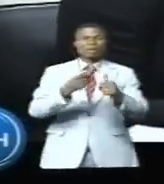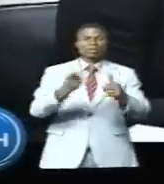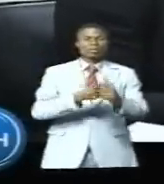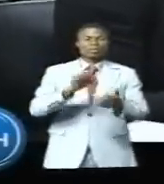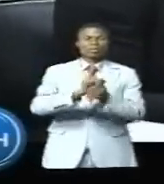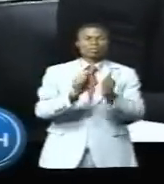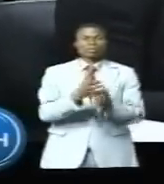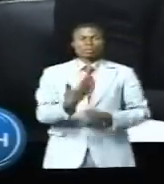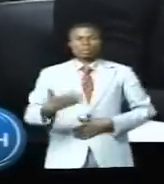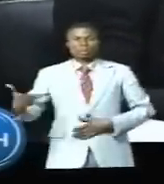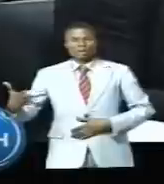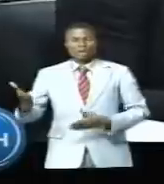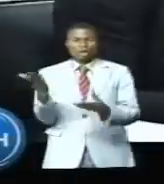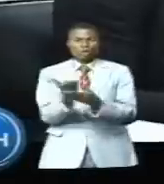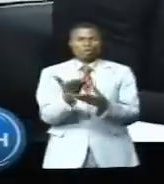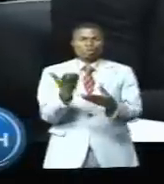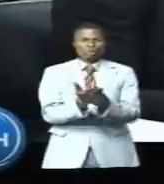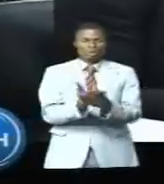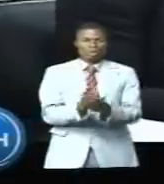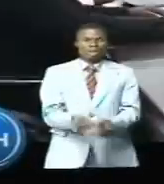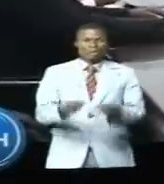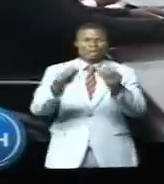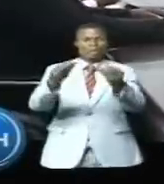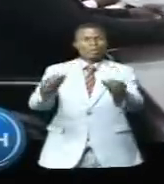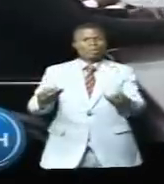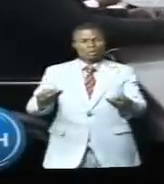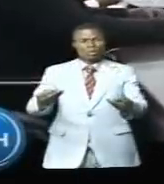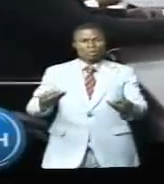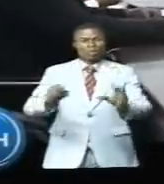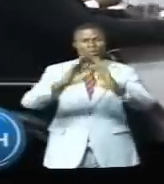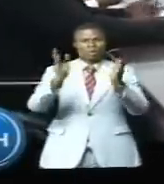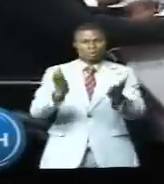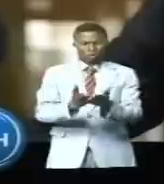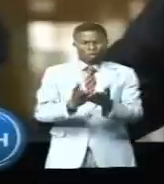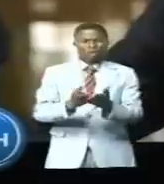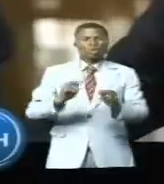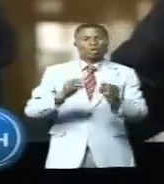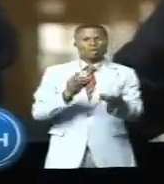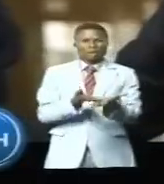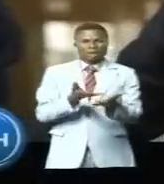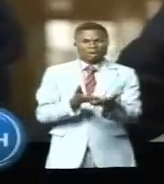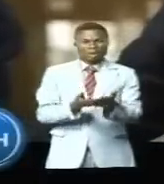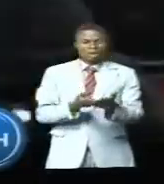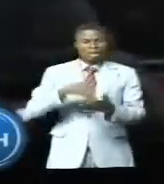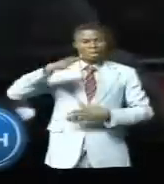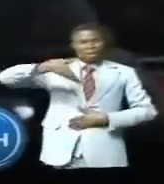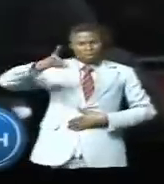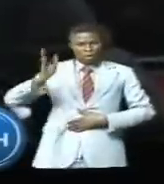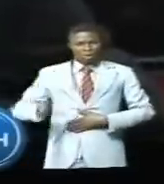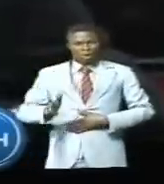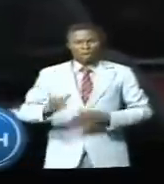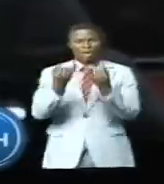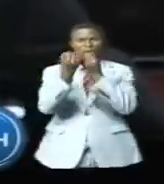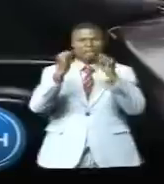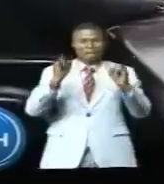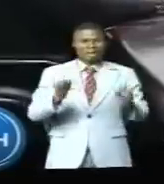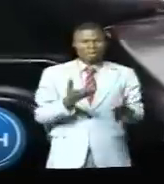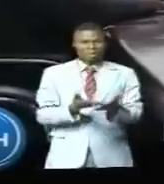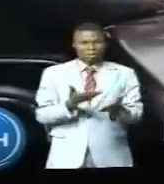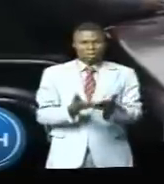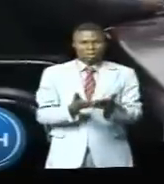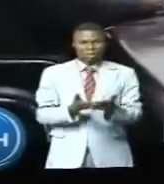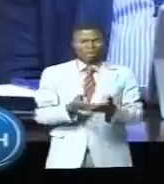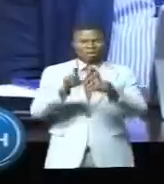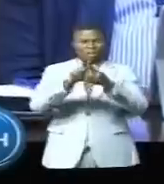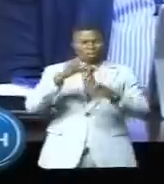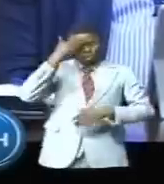les éléments de la documentation à mettre à la disposition de cette structure et de l'expert indépendant qui sera recruté,